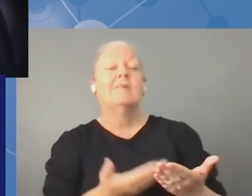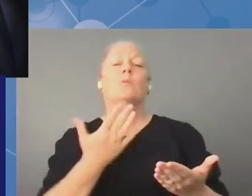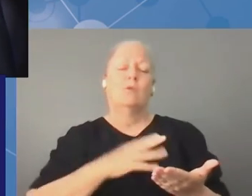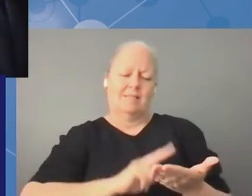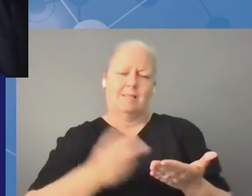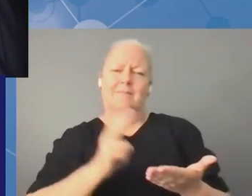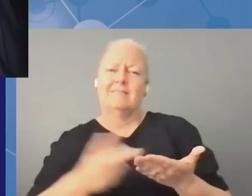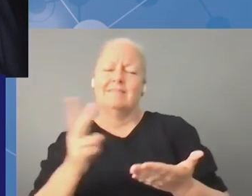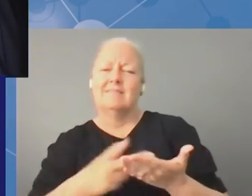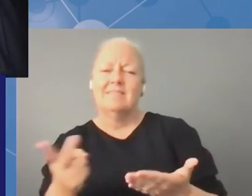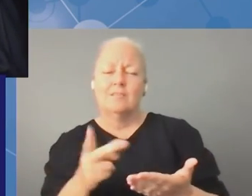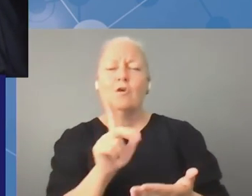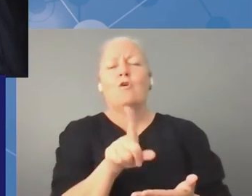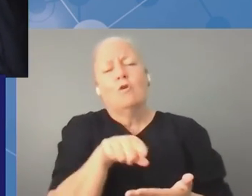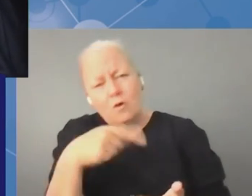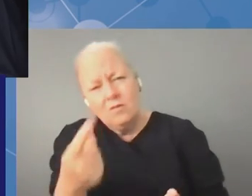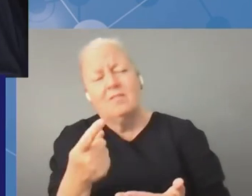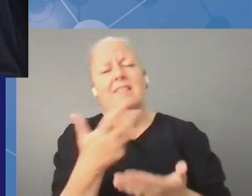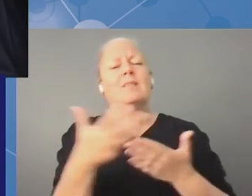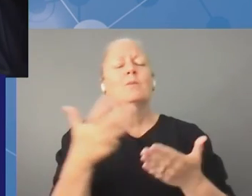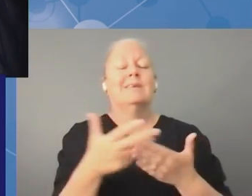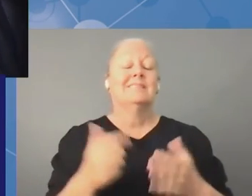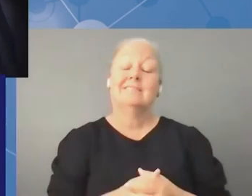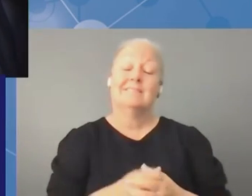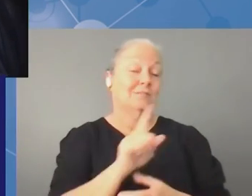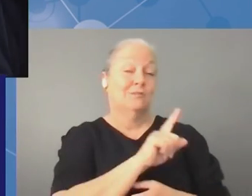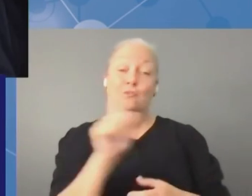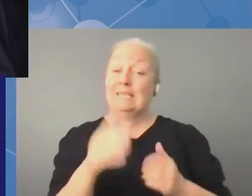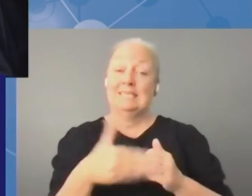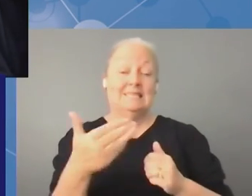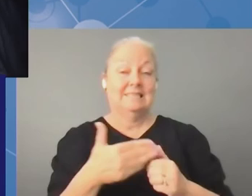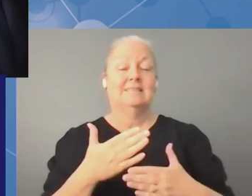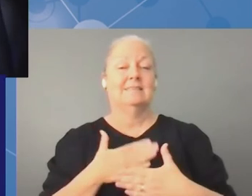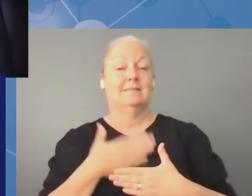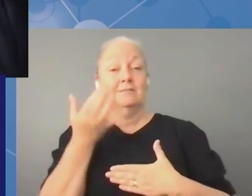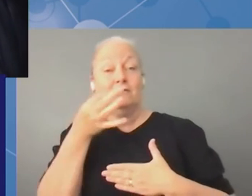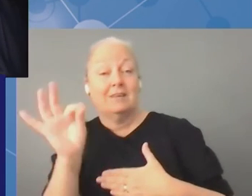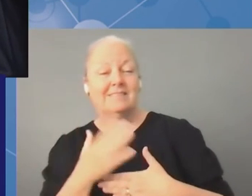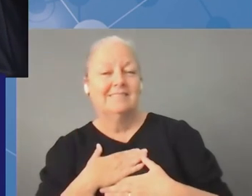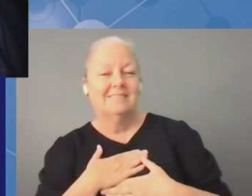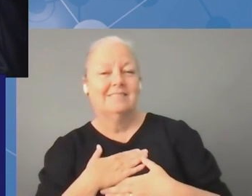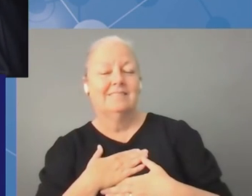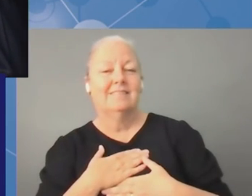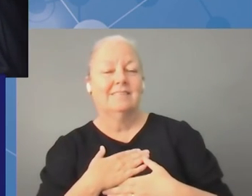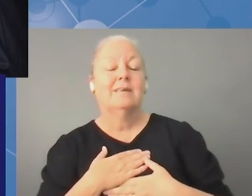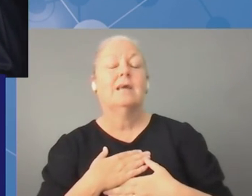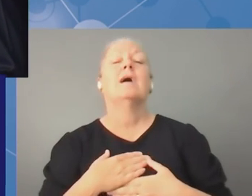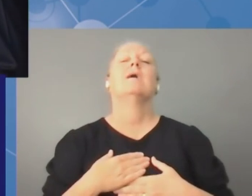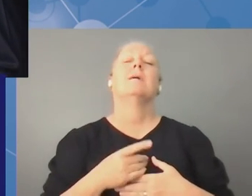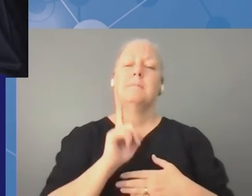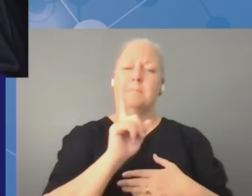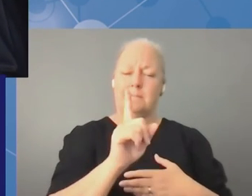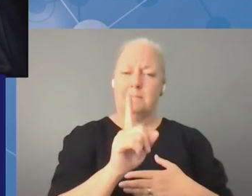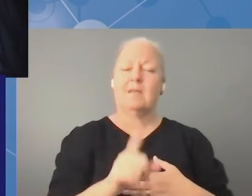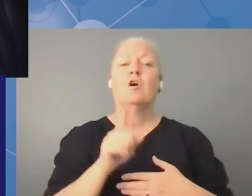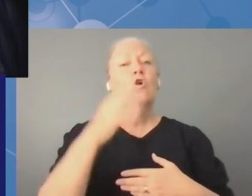переводились на многие языки. Это было бы очень полезно. Второе. Надо также подключить правительство в